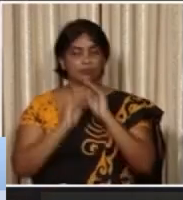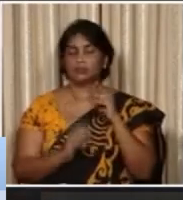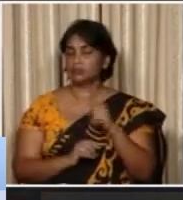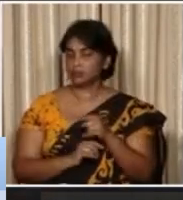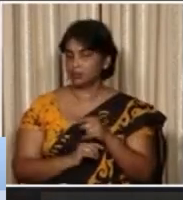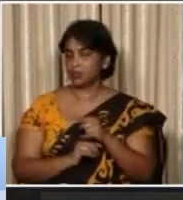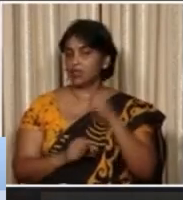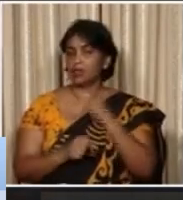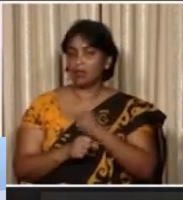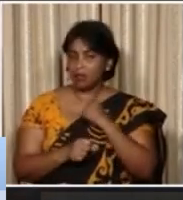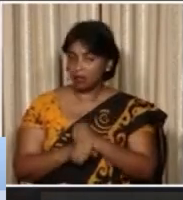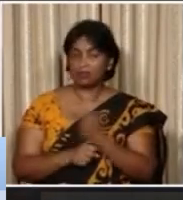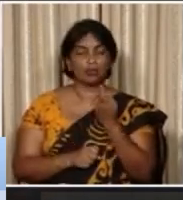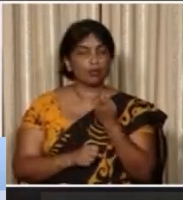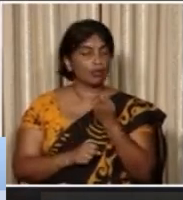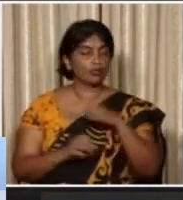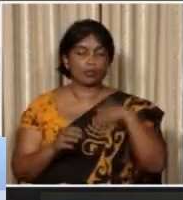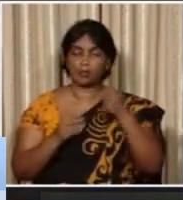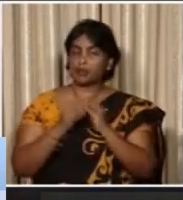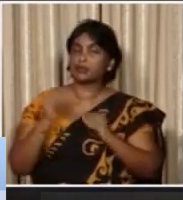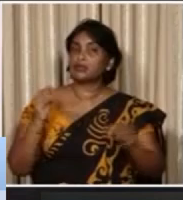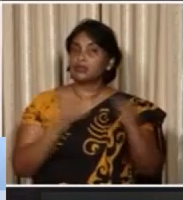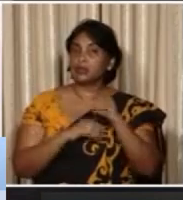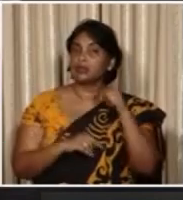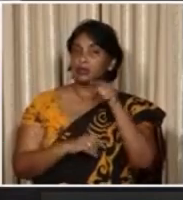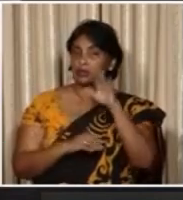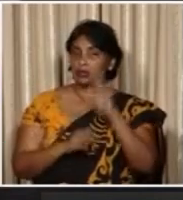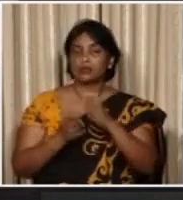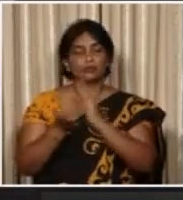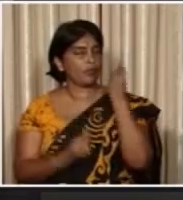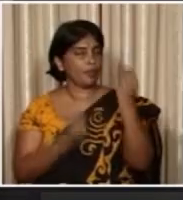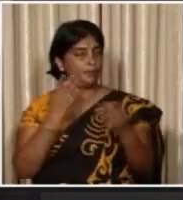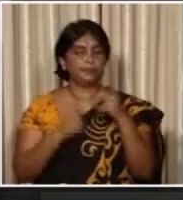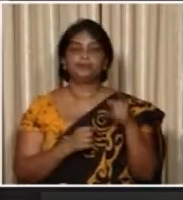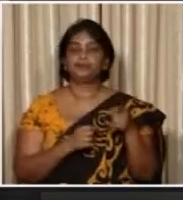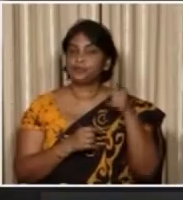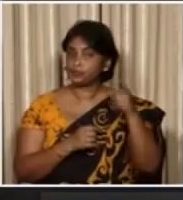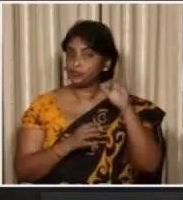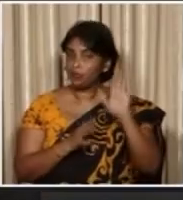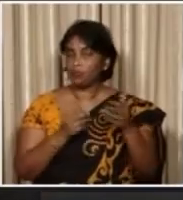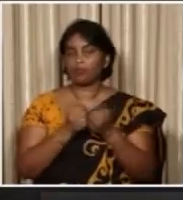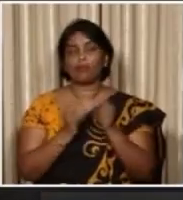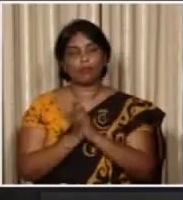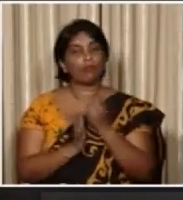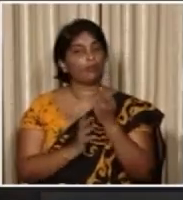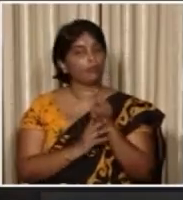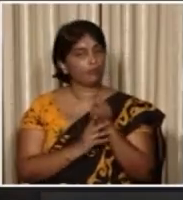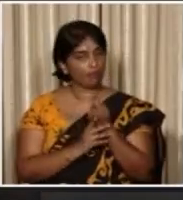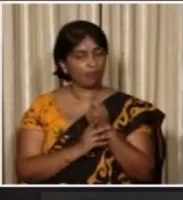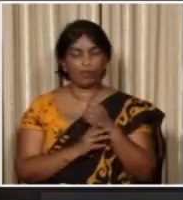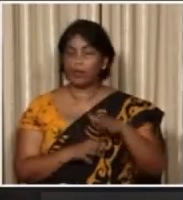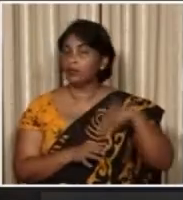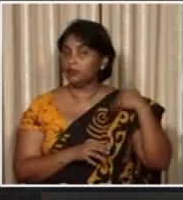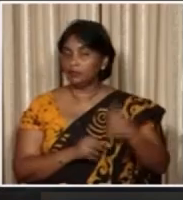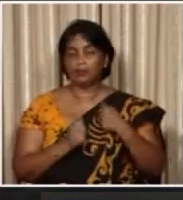සඳහා ආණ්ඩුවක ආර්ථික මූලෝපාය විය යුත්තේ ඔවුන්ට යම් සහන ලබා දීලා ඔවුන් මගින් අපේ ආර්ථිකයේ එන්ජිම